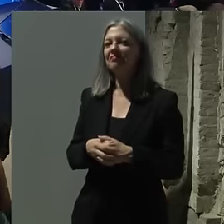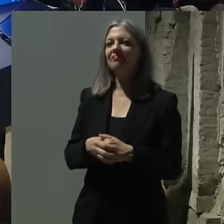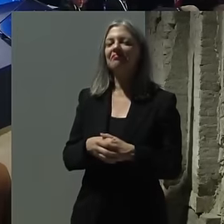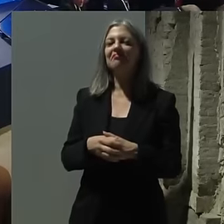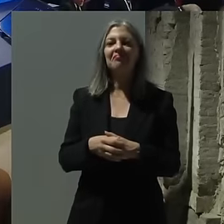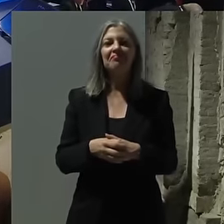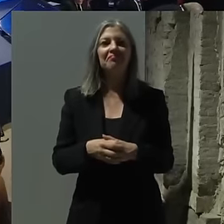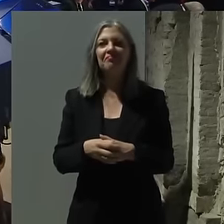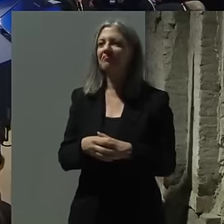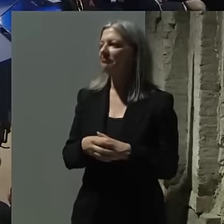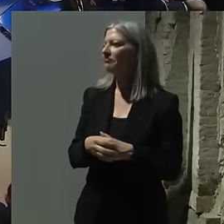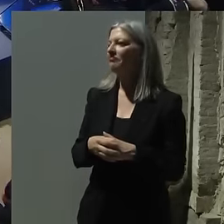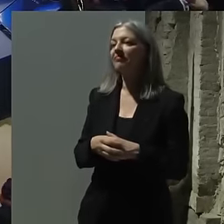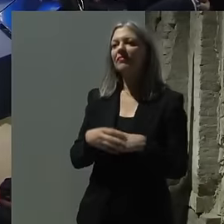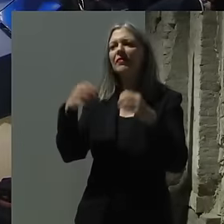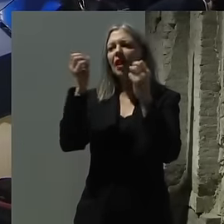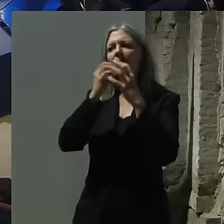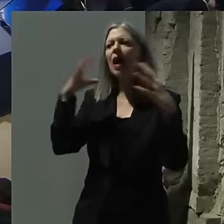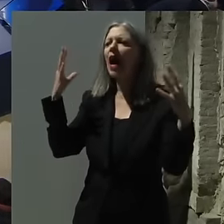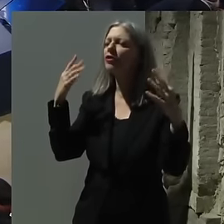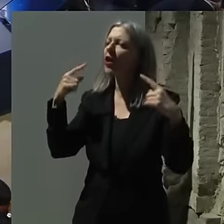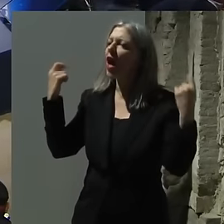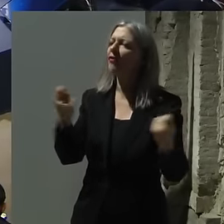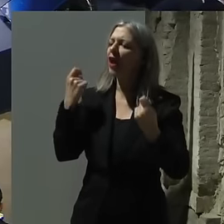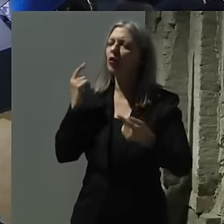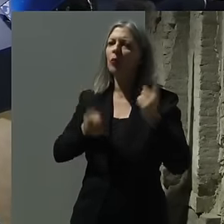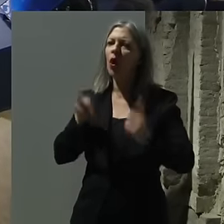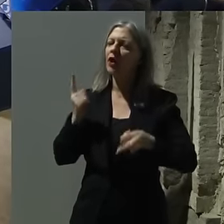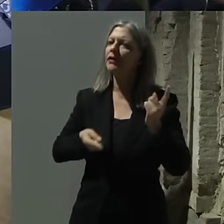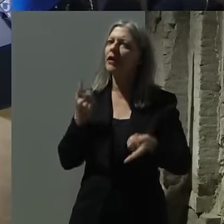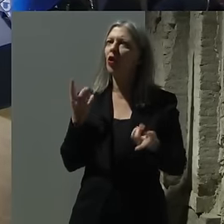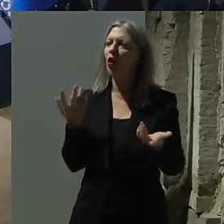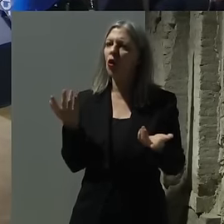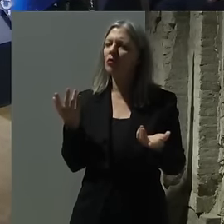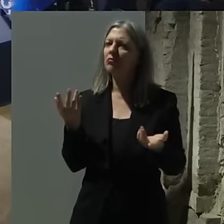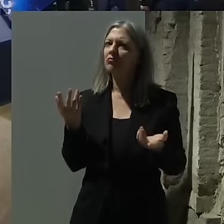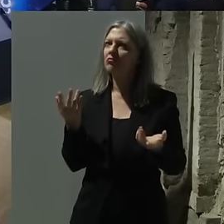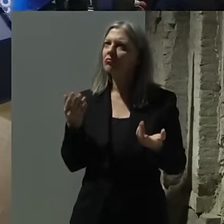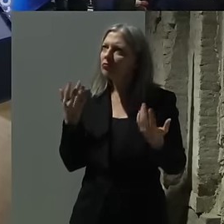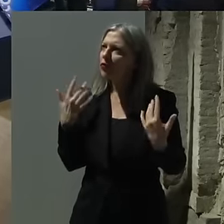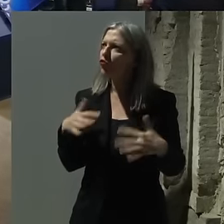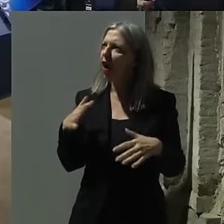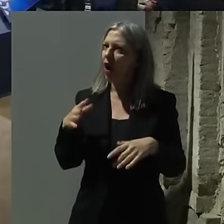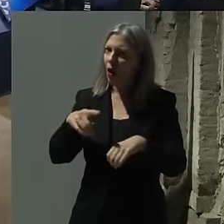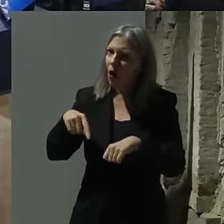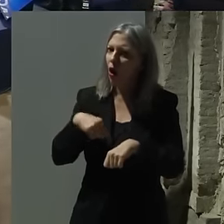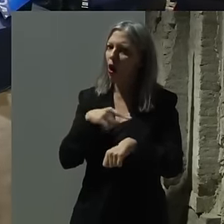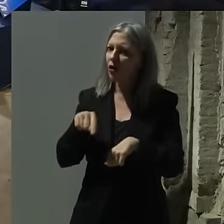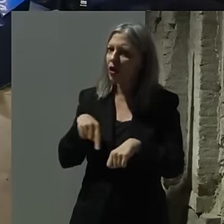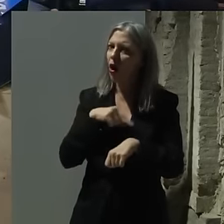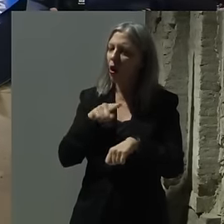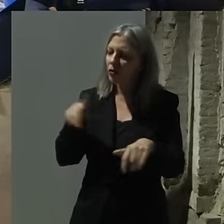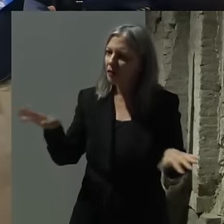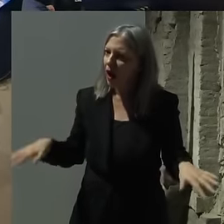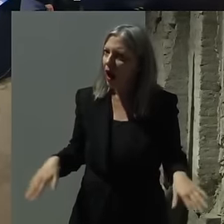una manifestazione politica che va avanti di fatto da ormai ore e ore,